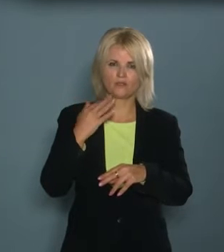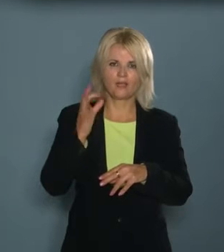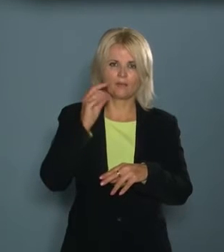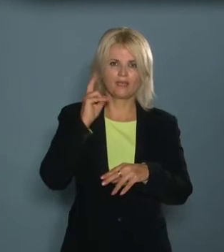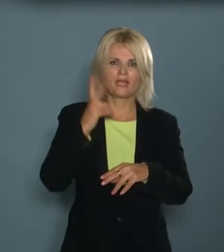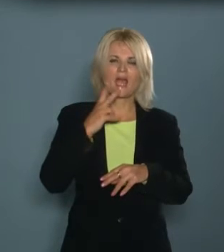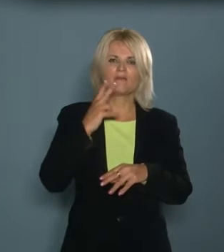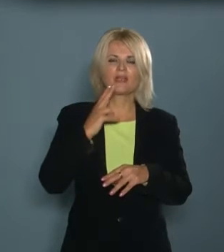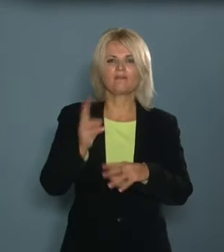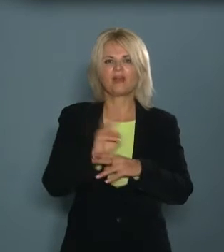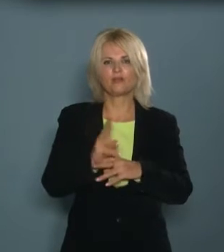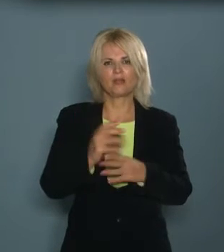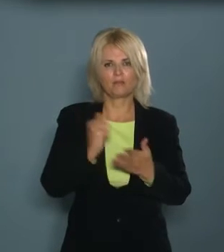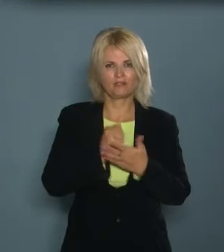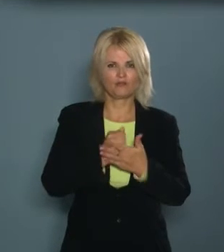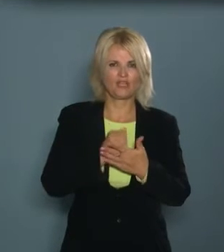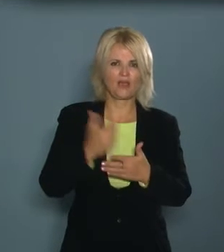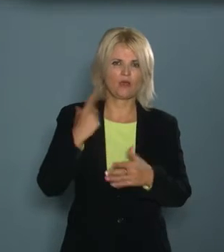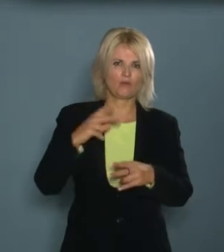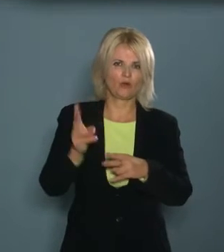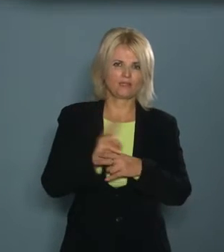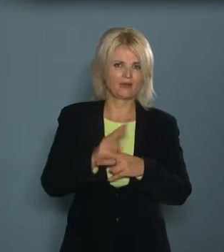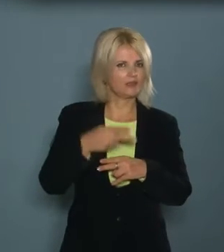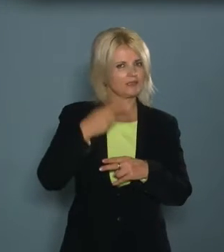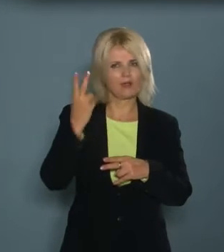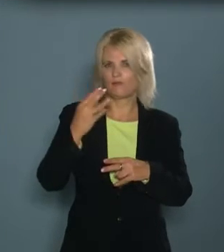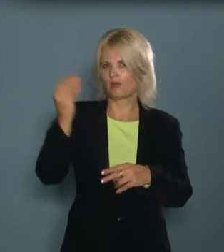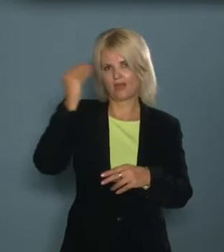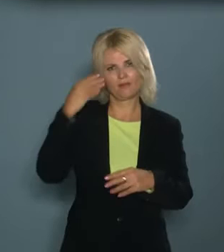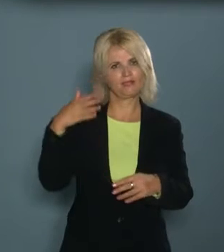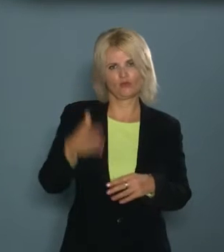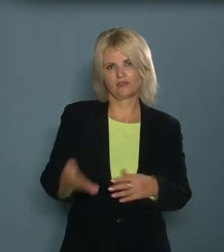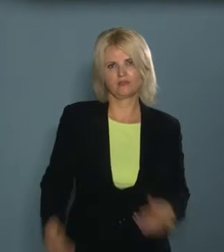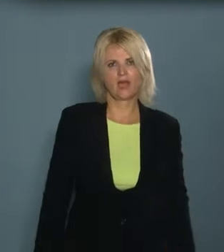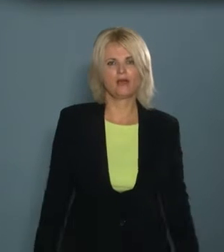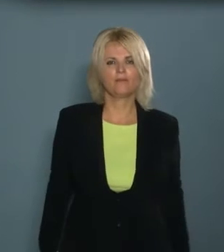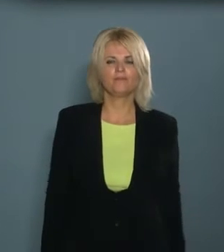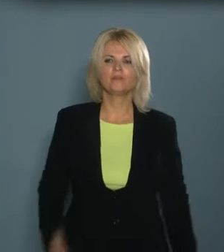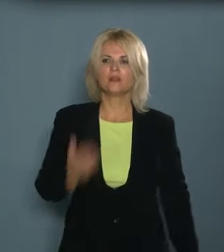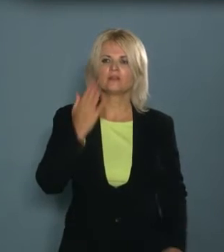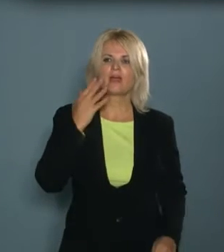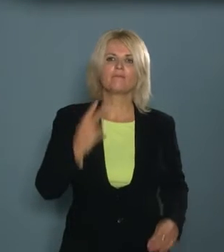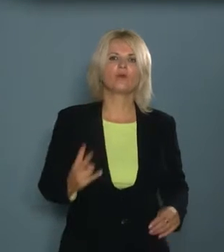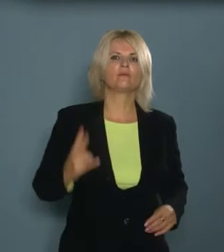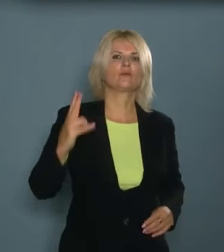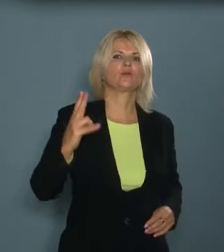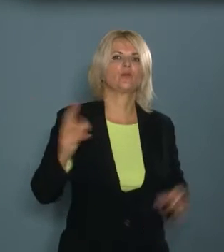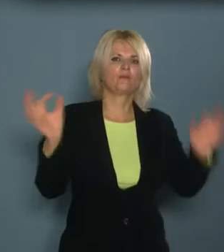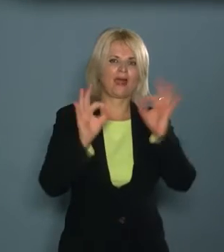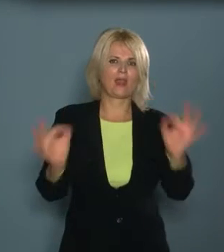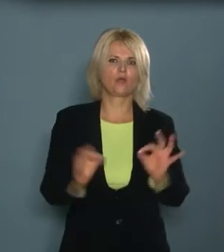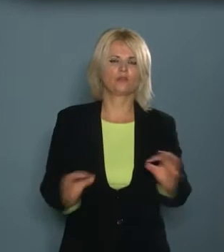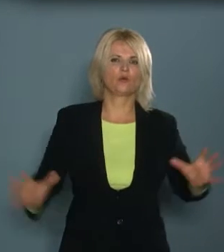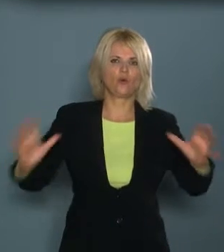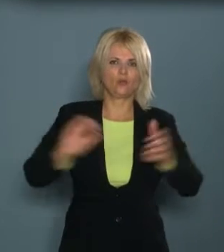BKV felügyelőbizottsága volt, akinek semmilyen szakmai kompetenciája nem volt, nem volt fővállalkozó, aki